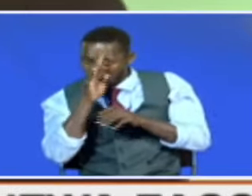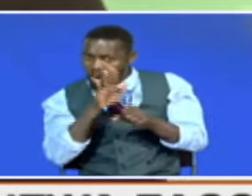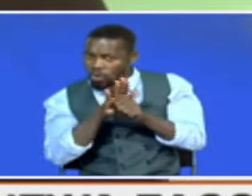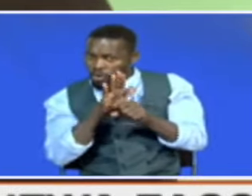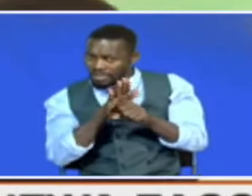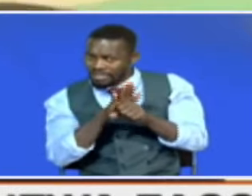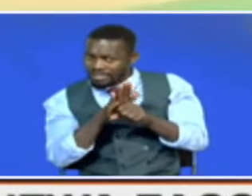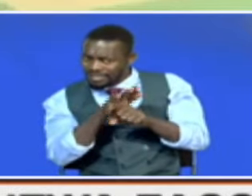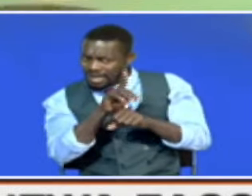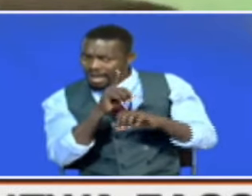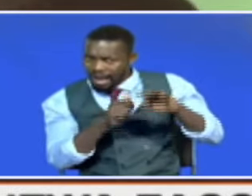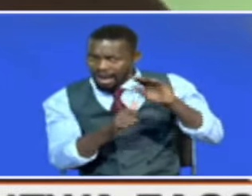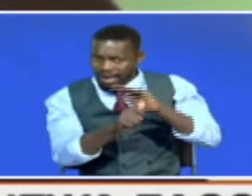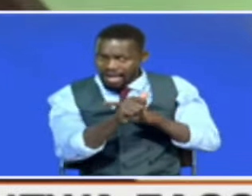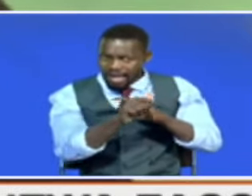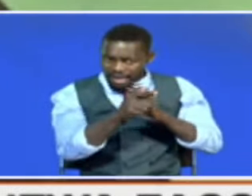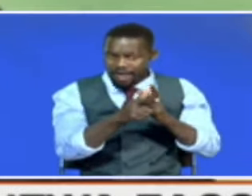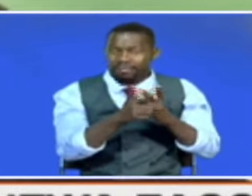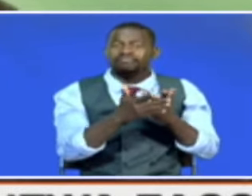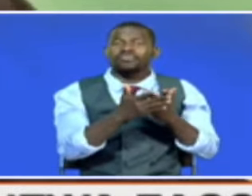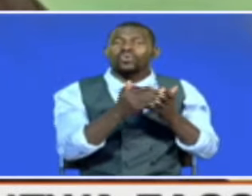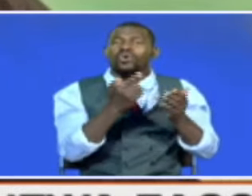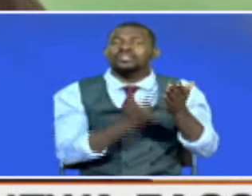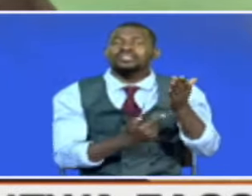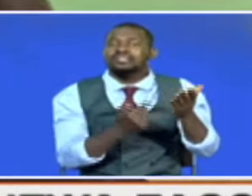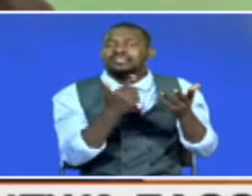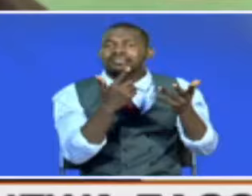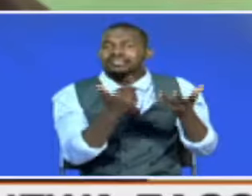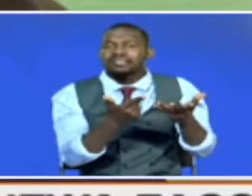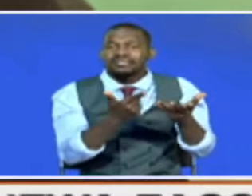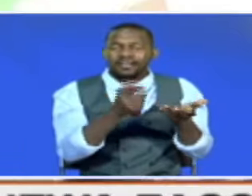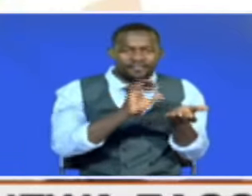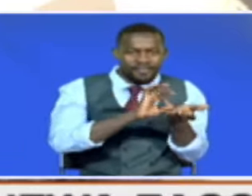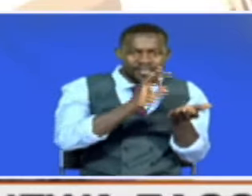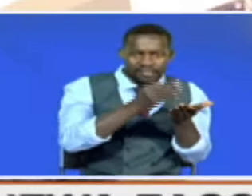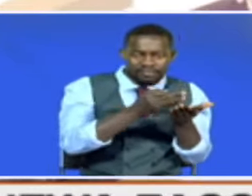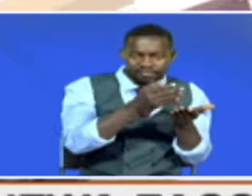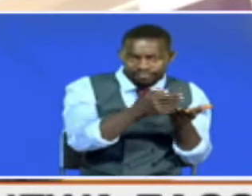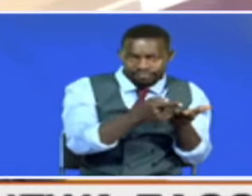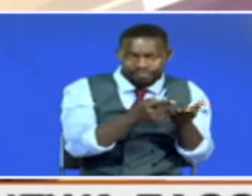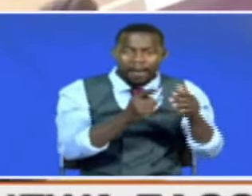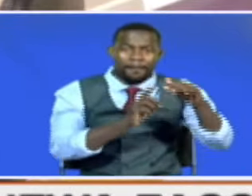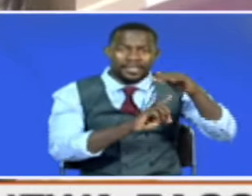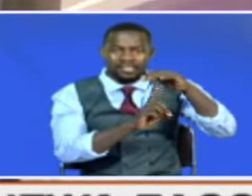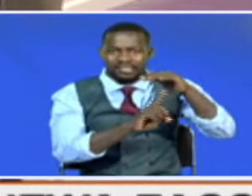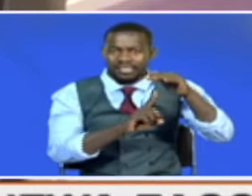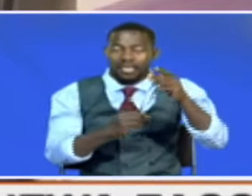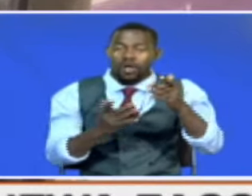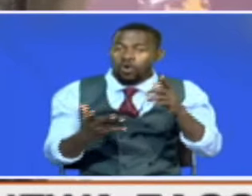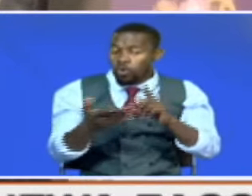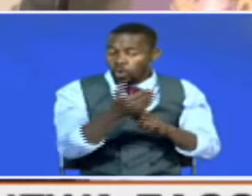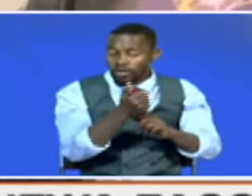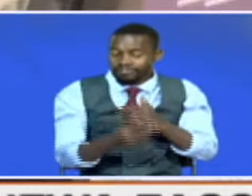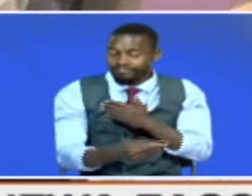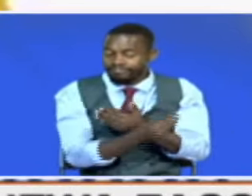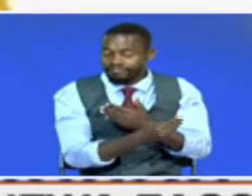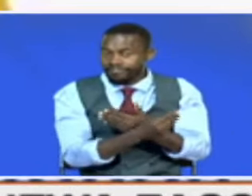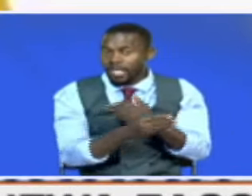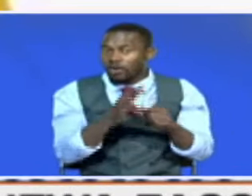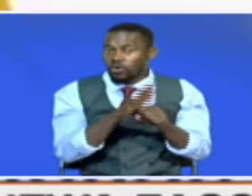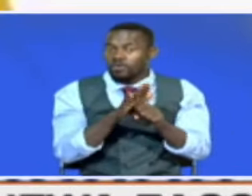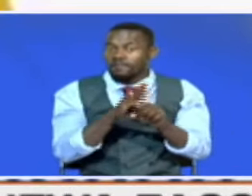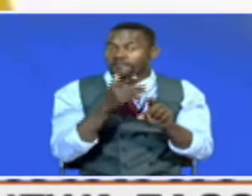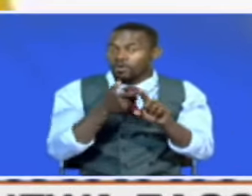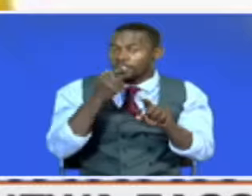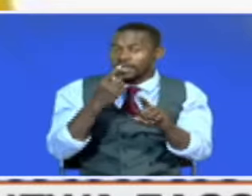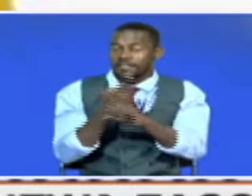katika idara ya ununuzi, ambapo inadaiwa alipokea hongo kutoka kwa wanakadarasi na wanazabuni. Tume